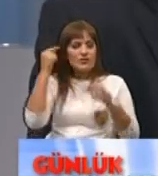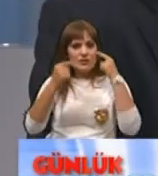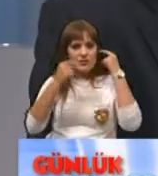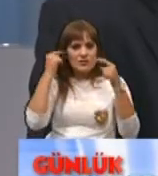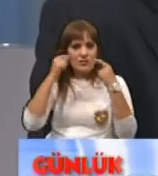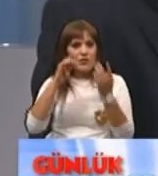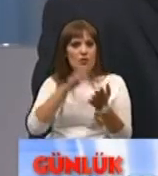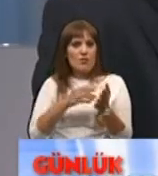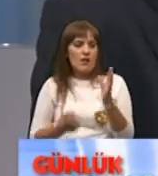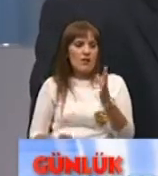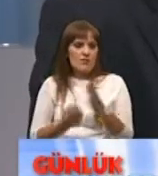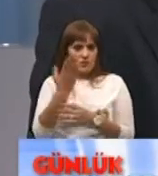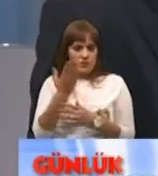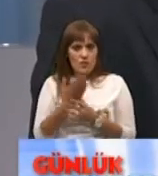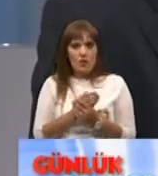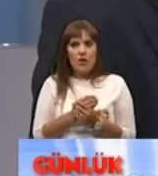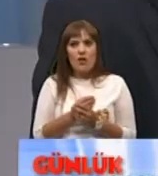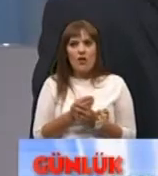ortaya çıkışıyla